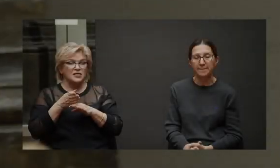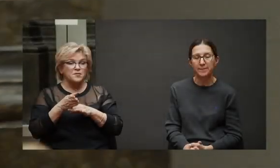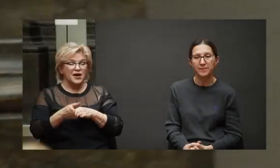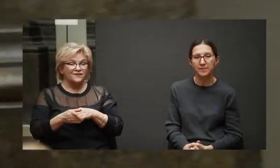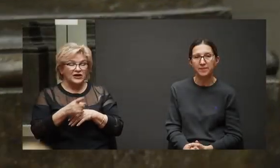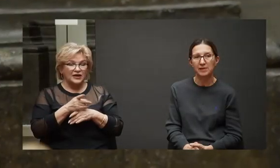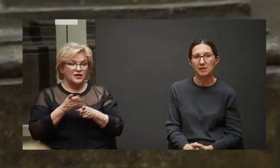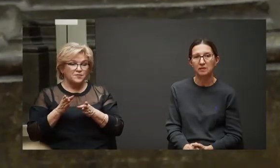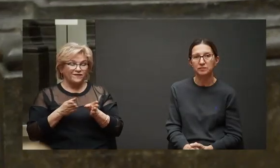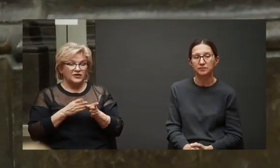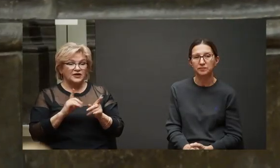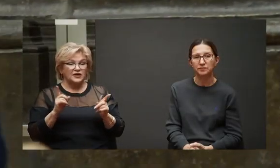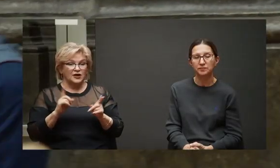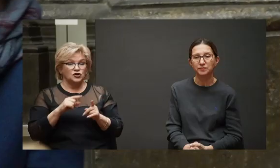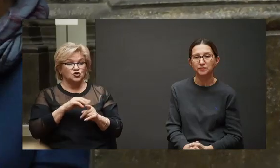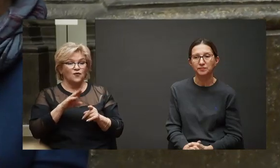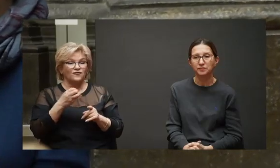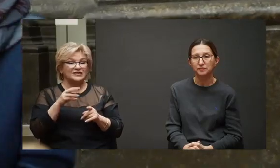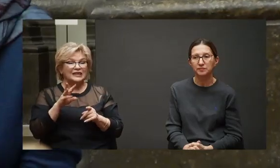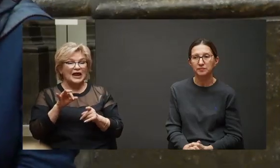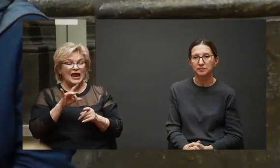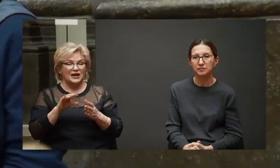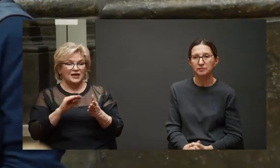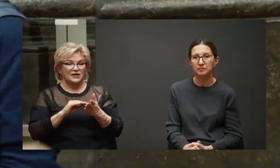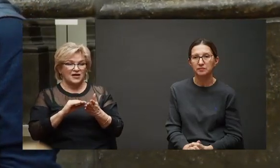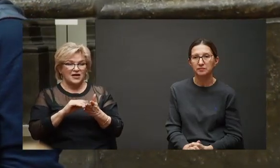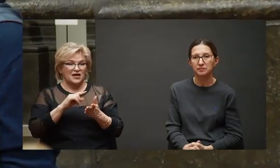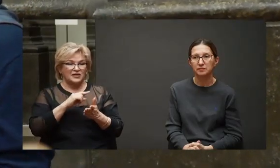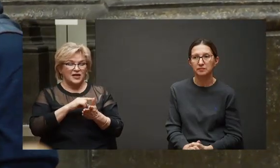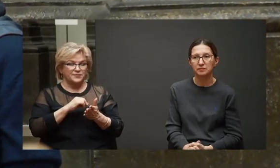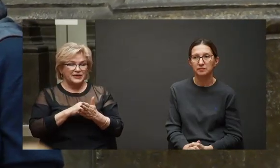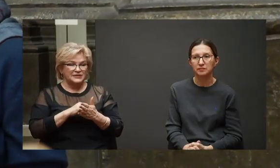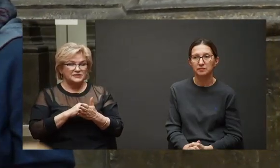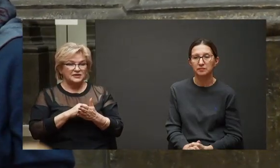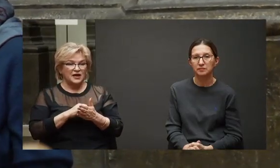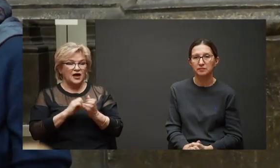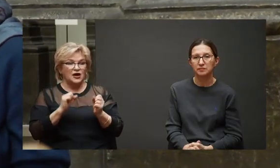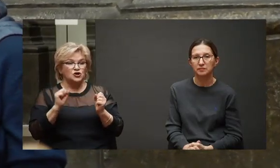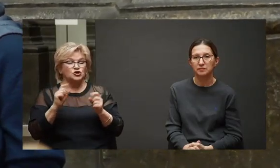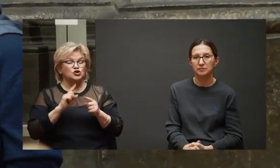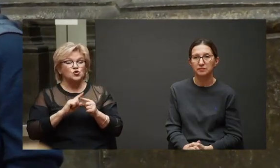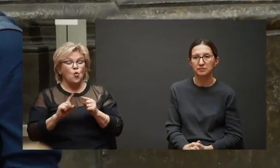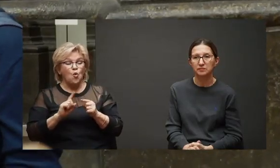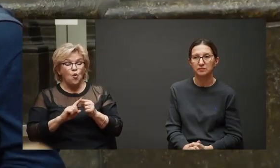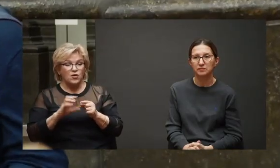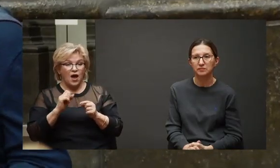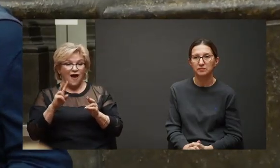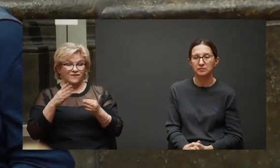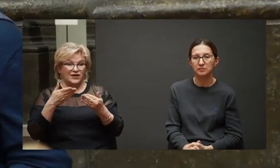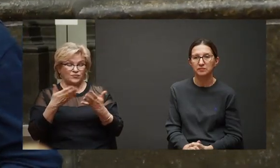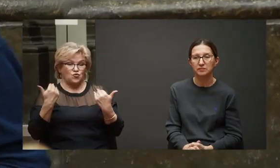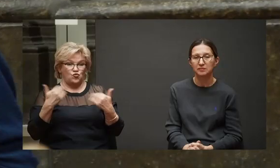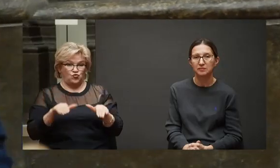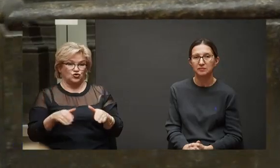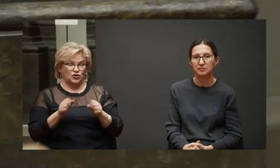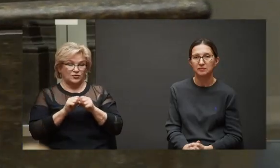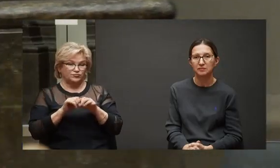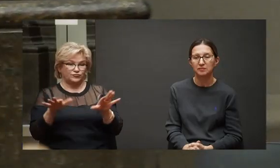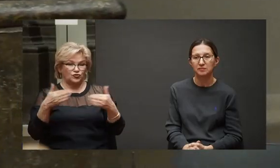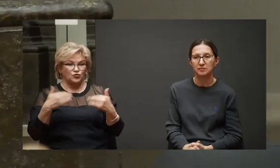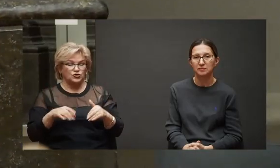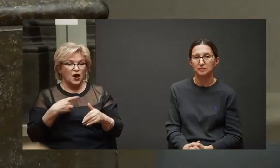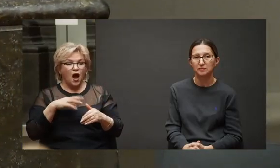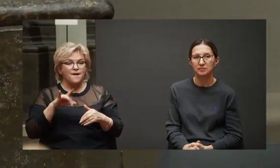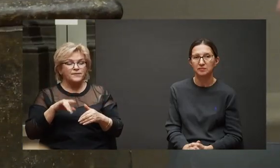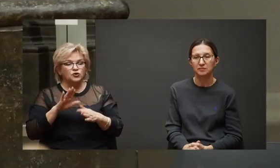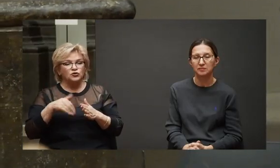наблюдение, что в трейлере написано «скоро», а фильм уже вышел. То есть, а мы до сих